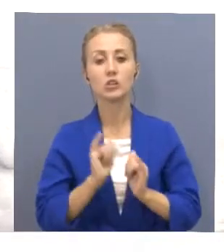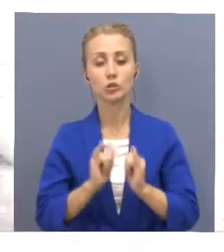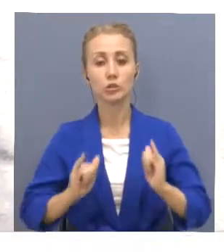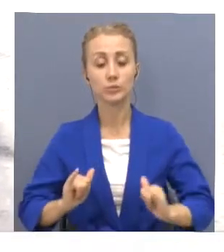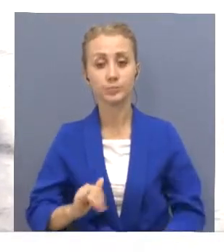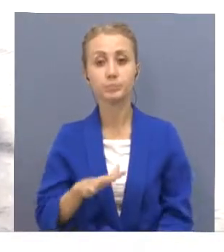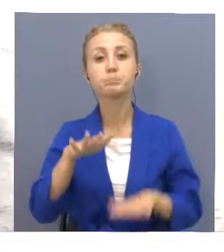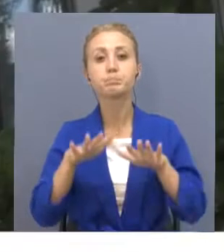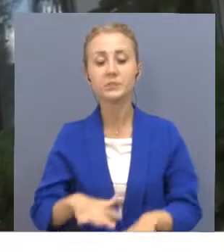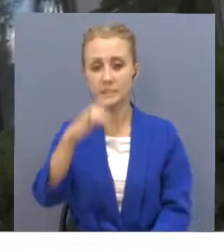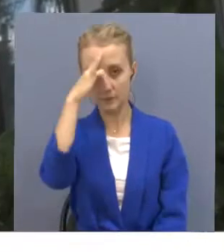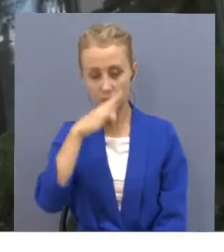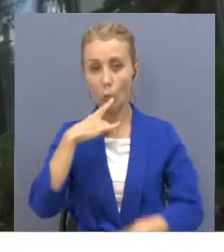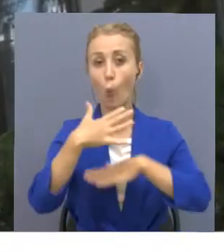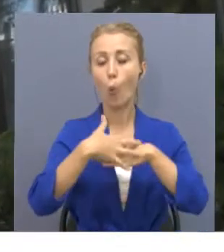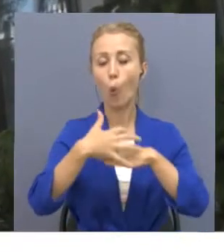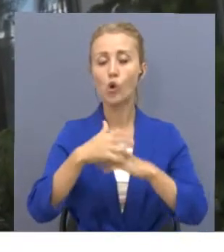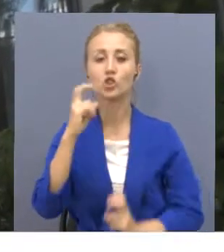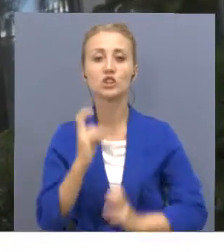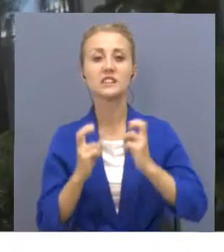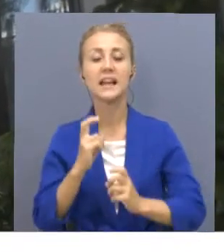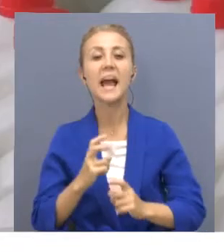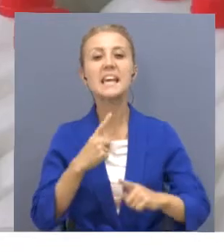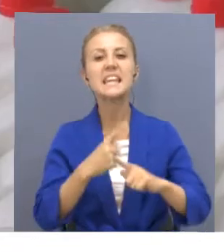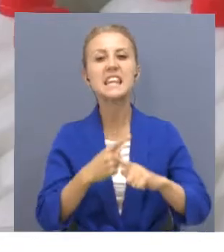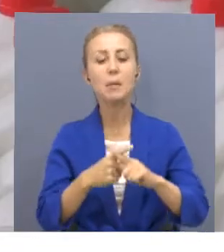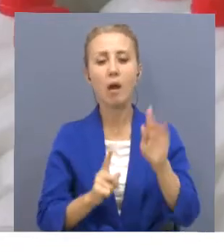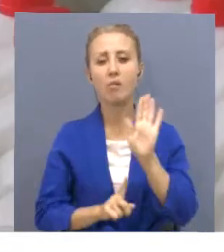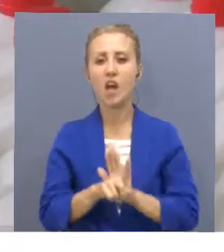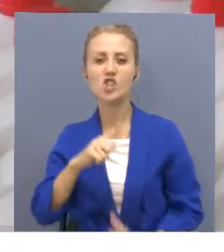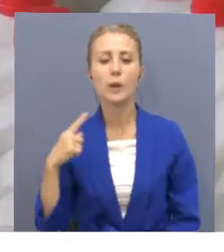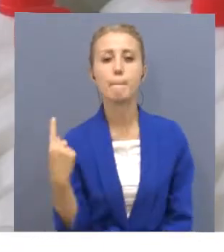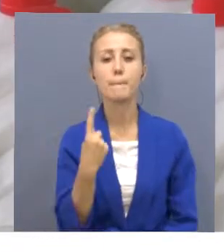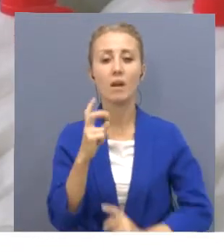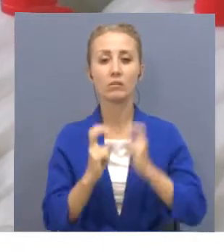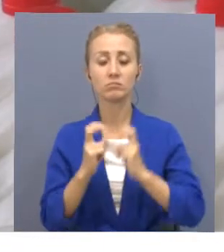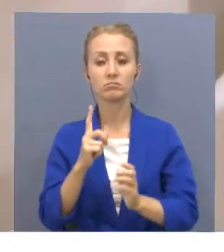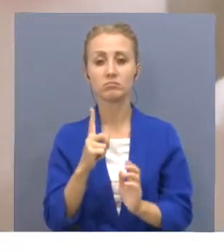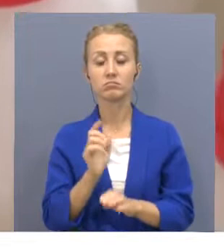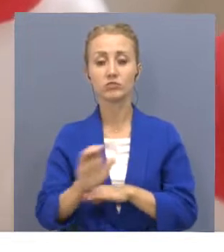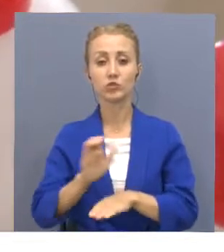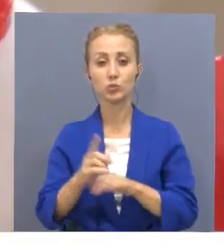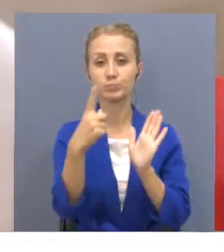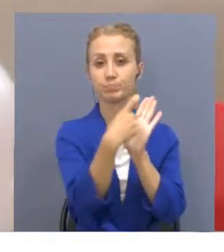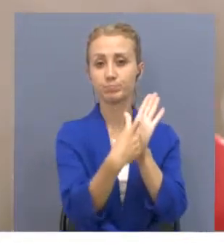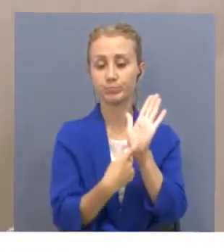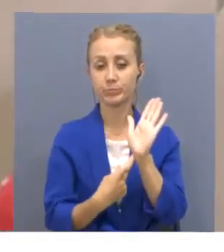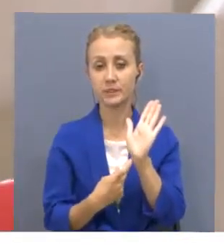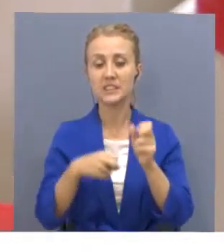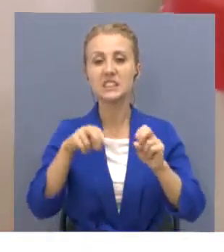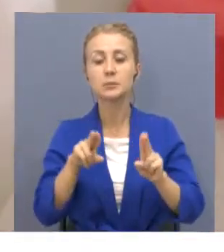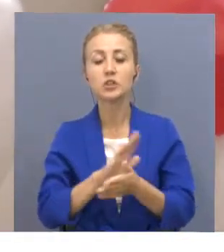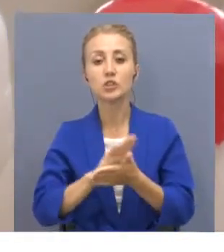территории Казахстана, Кокшетауский завод бытовой химии первым наладил производство антисептиков для рук. За время карантина объемы